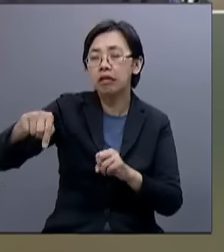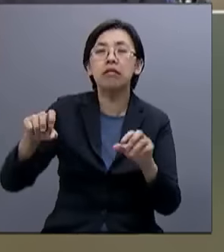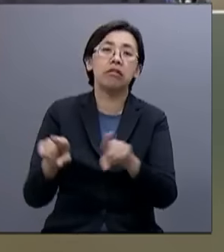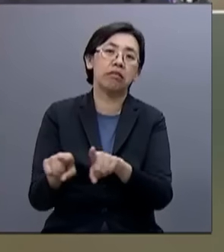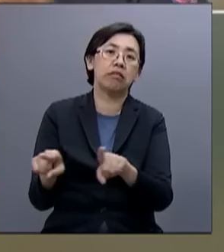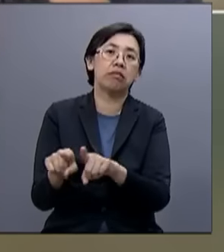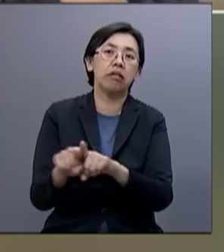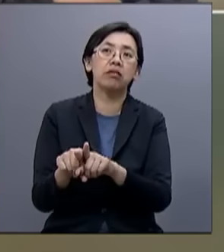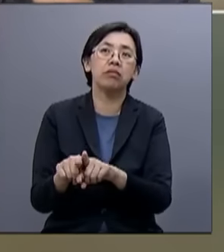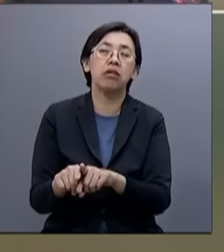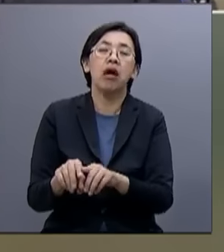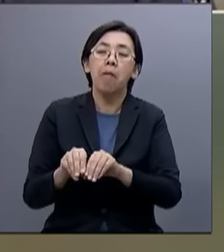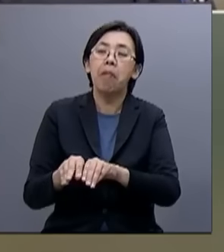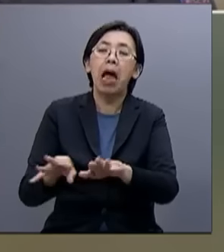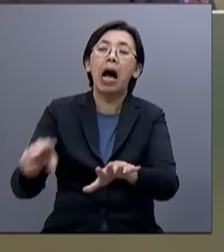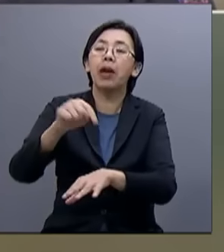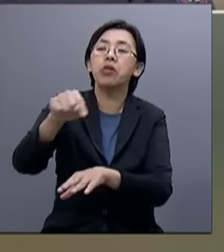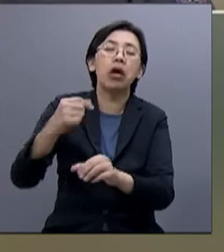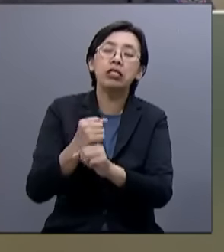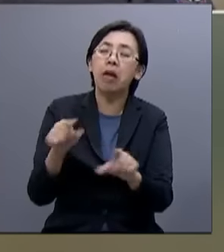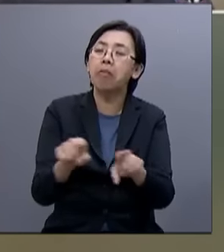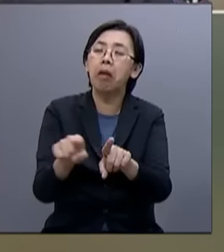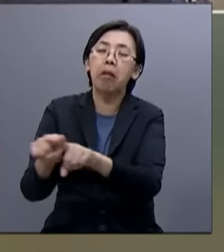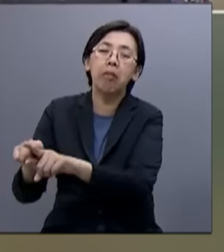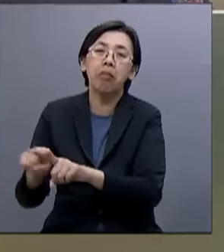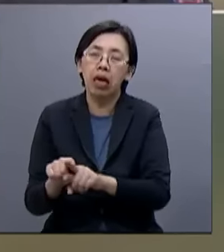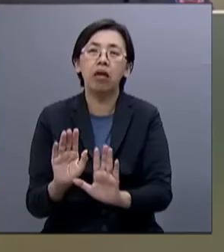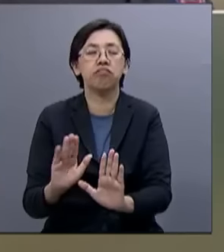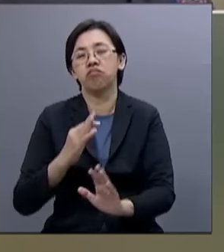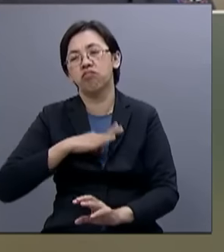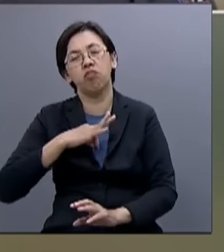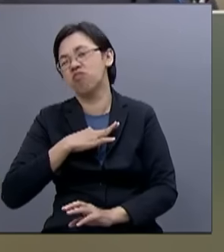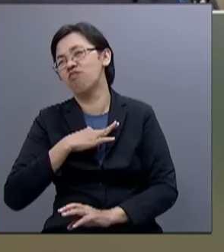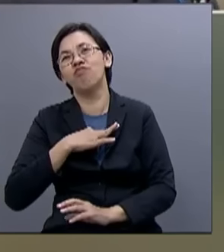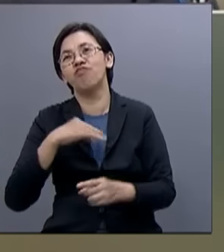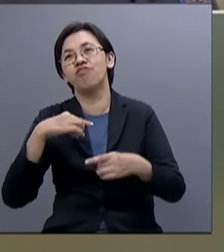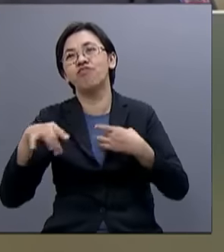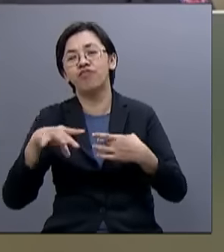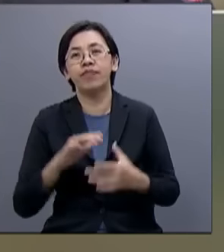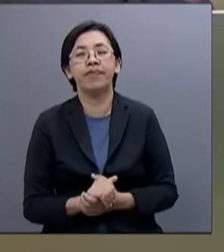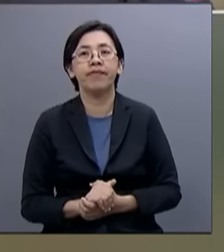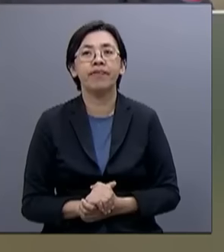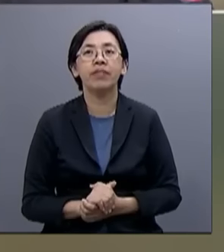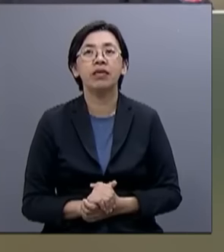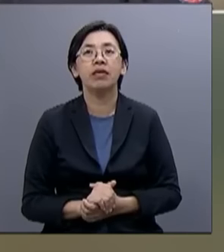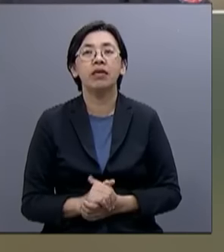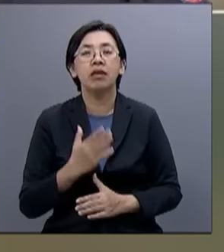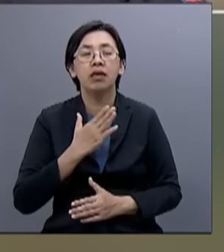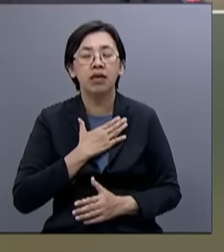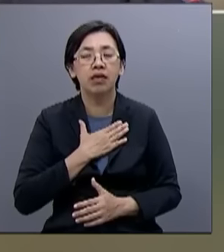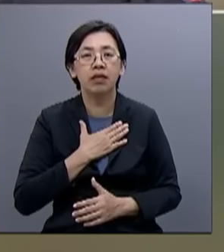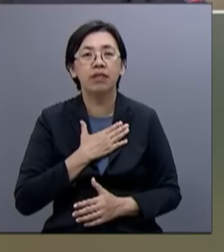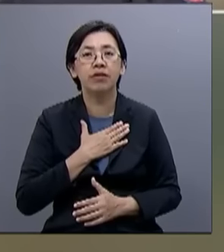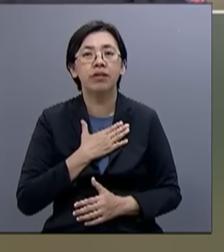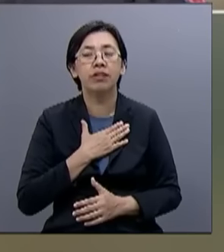มันก็จะลไปทกที่ อัี้ปัญหาตรงนผมไม่ได้เหนดวยอยู่แล้วเราก็พยายามที่จะ